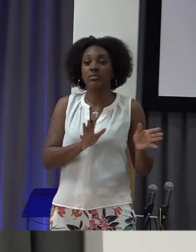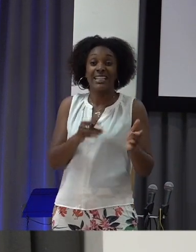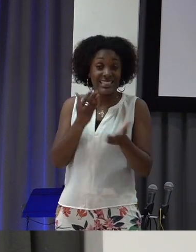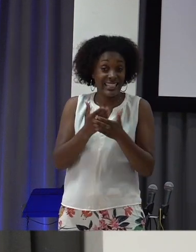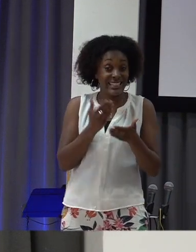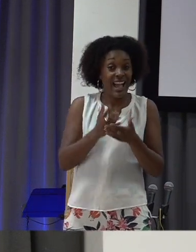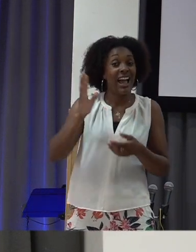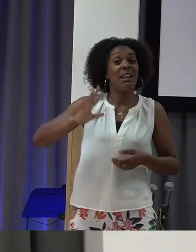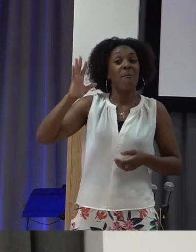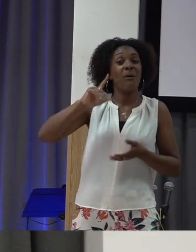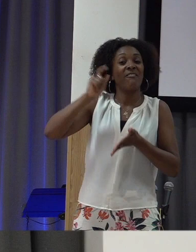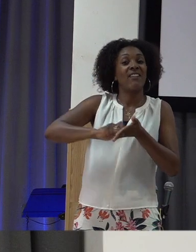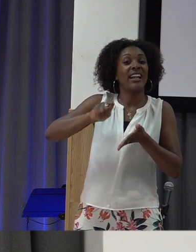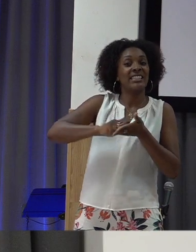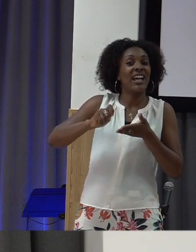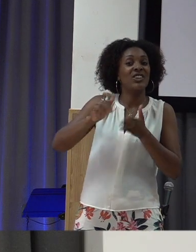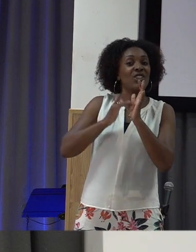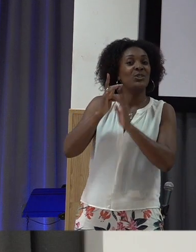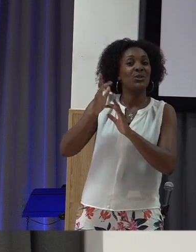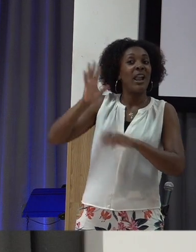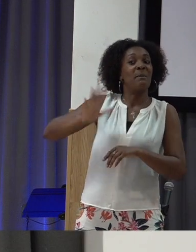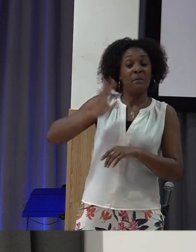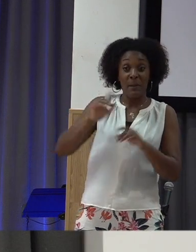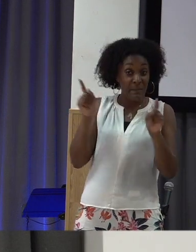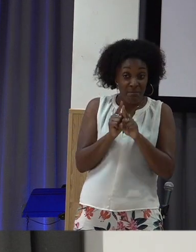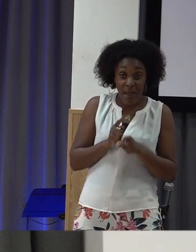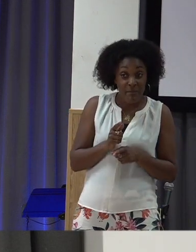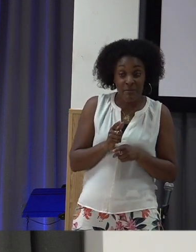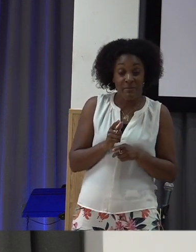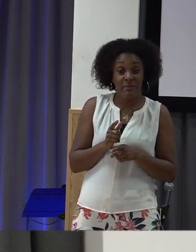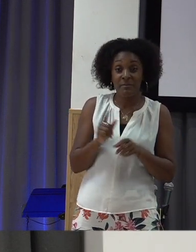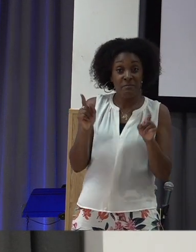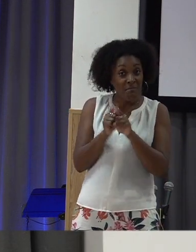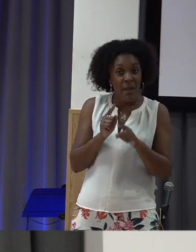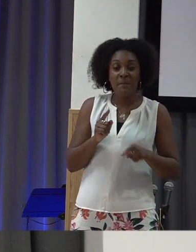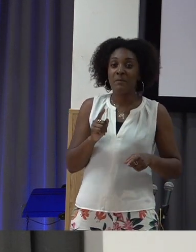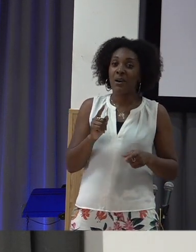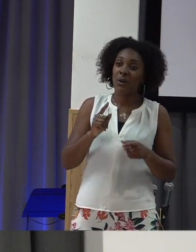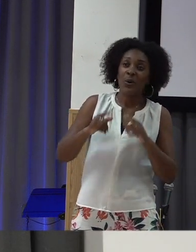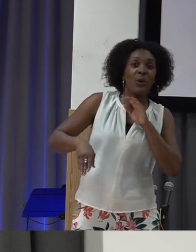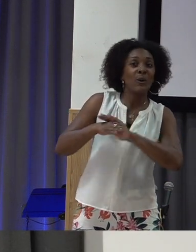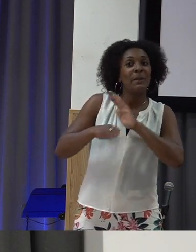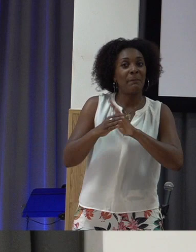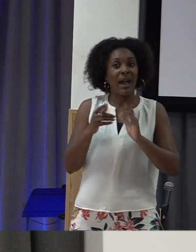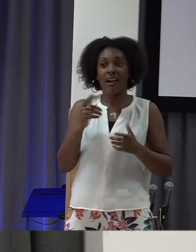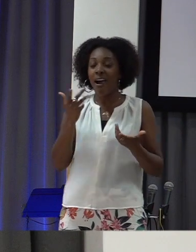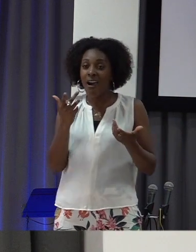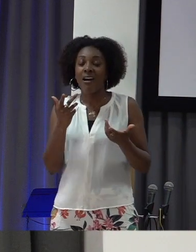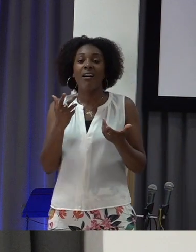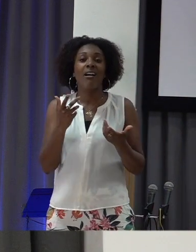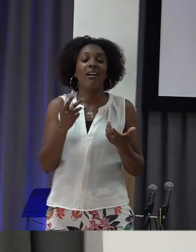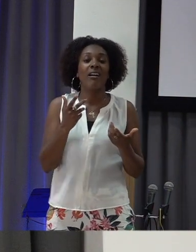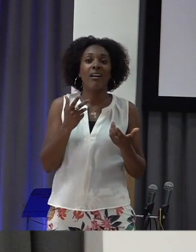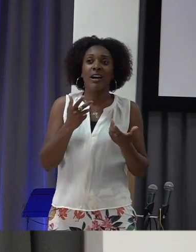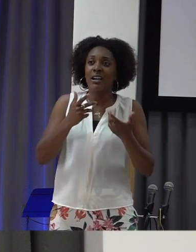aux pharisiens au temps de Jésus. Un mouvement qui avait commencé dans un bel élan de foi et d'amour pour Dieu, s'était